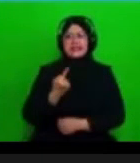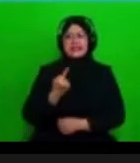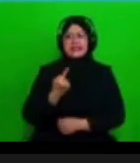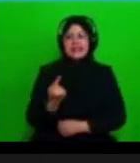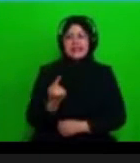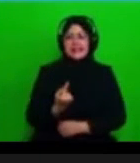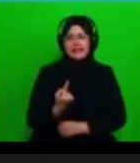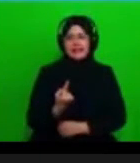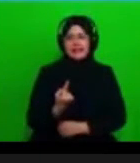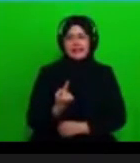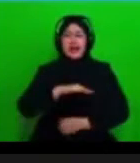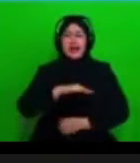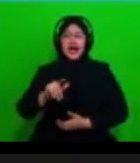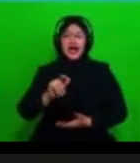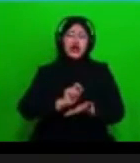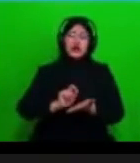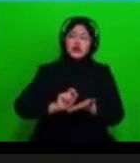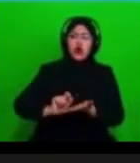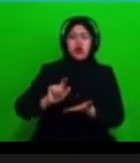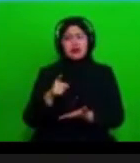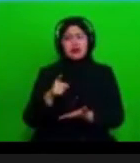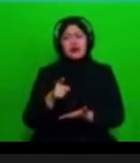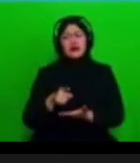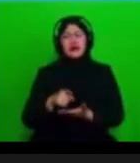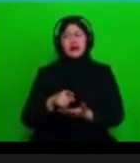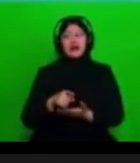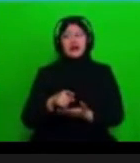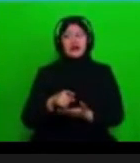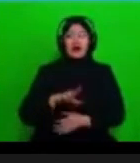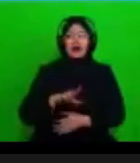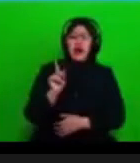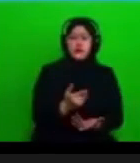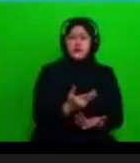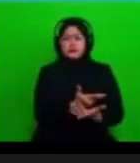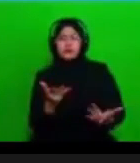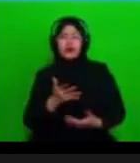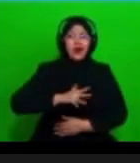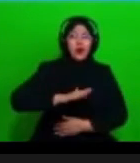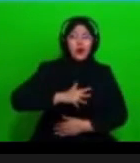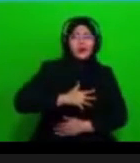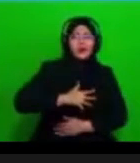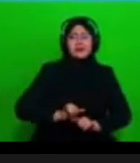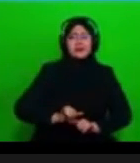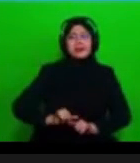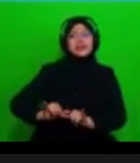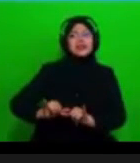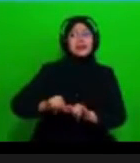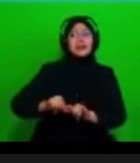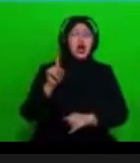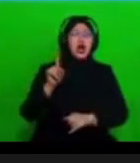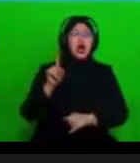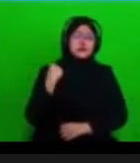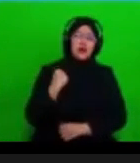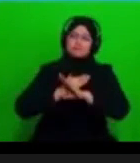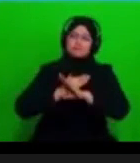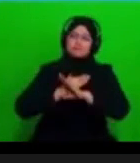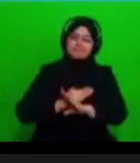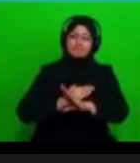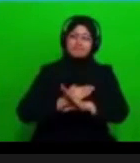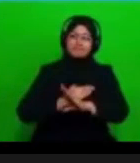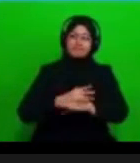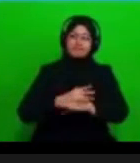sangat, apa ya, ini harus menjadi kekhawatiran bersama, ini menjadi concern bersama, ini menjadi semangat bersama untuk kita